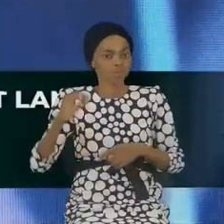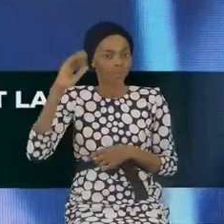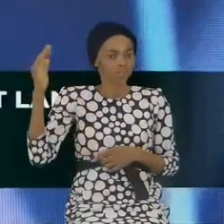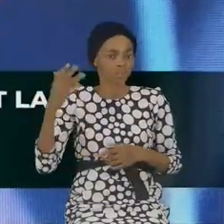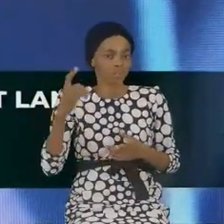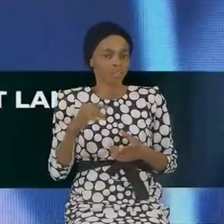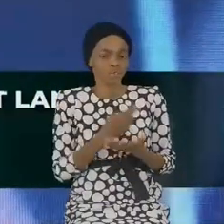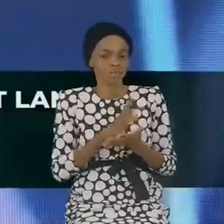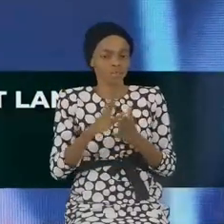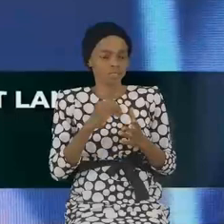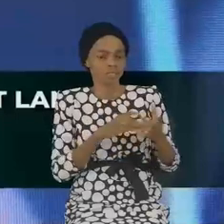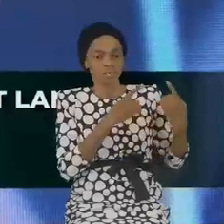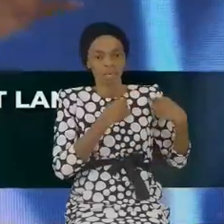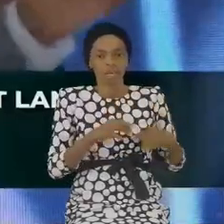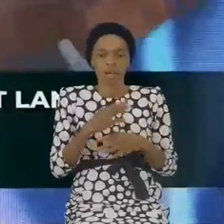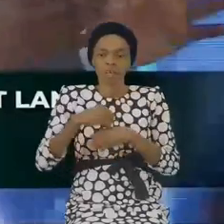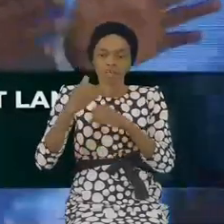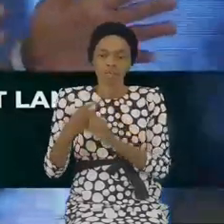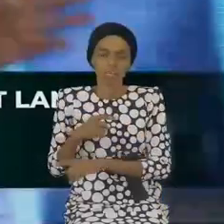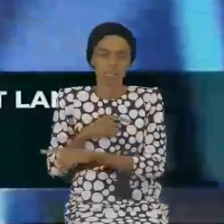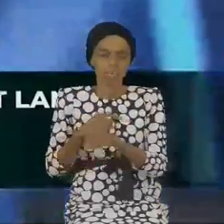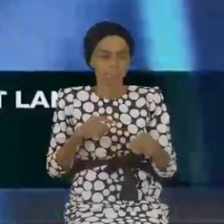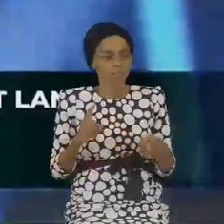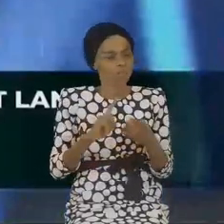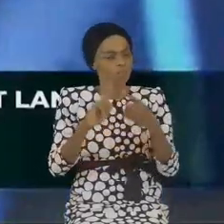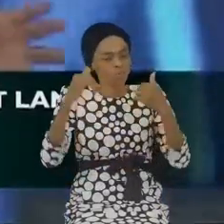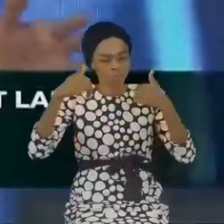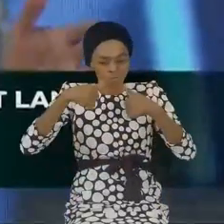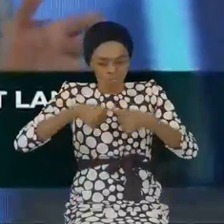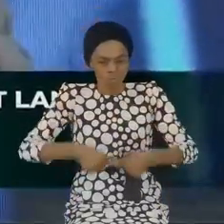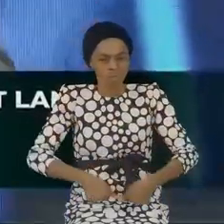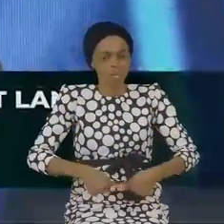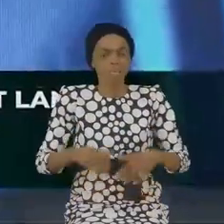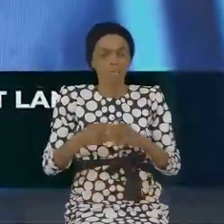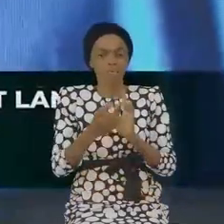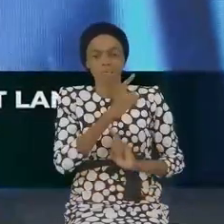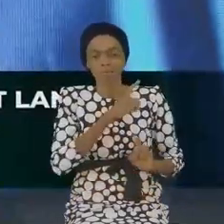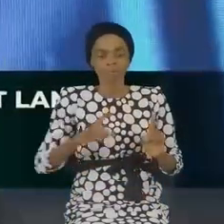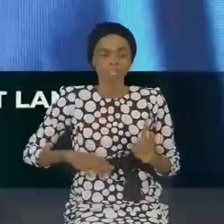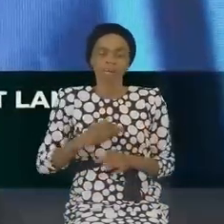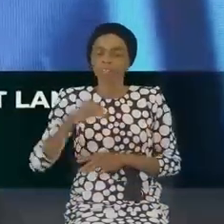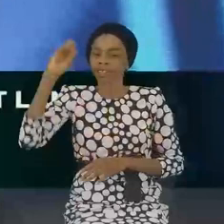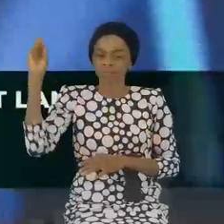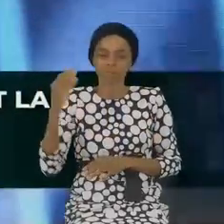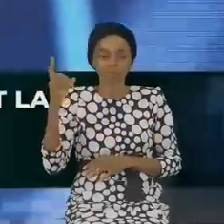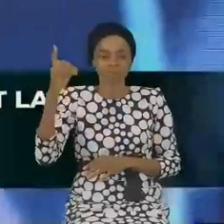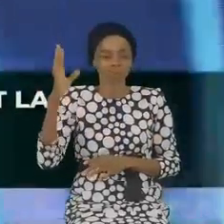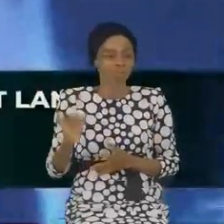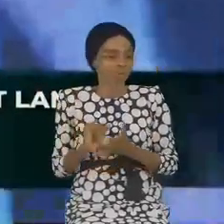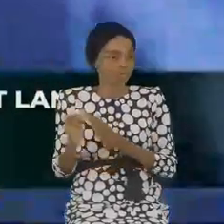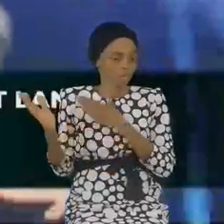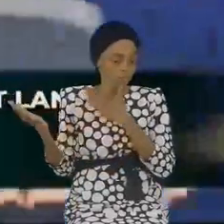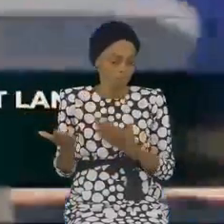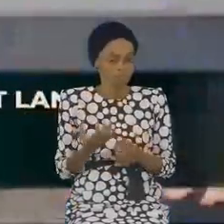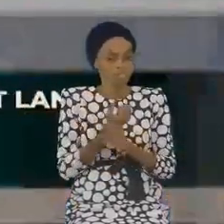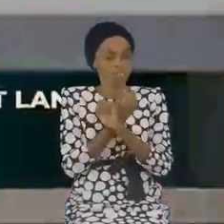cœur, dans leur vie, et les amener à demeurer et à rester dans le Seigneur et la grâce de Dieu, sous de salut